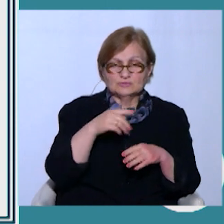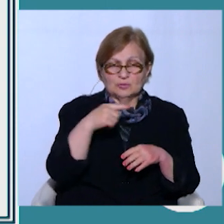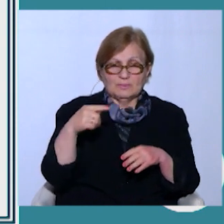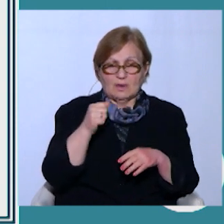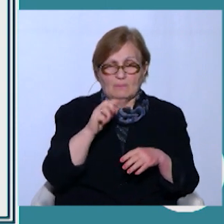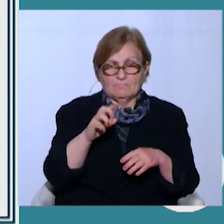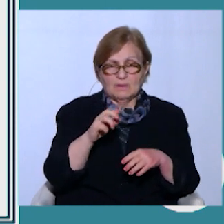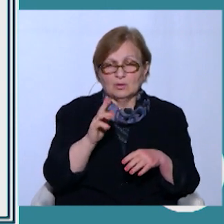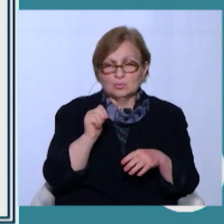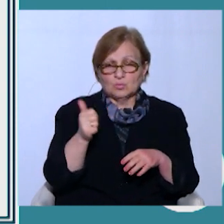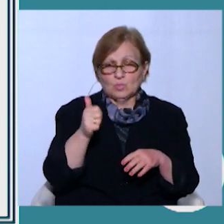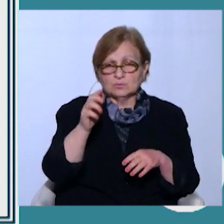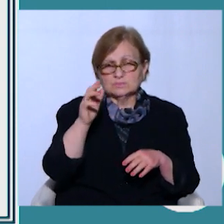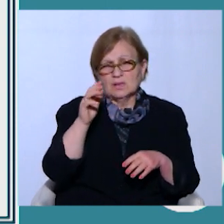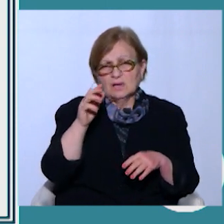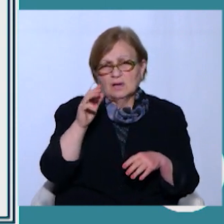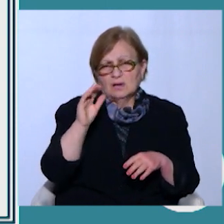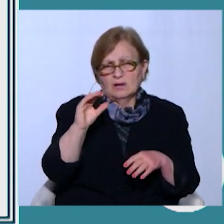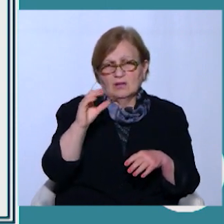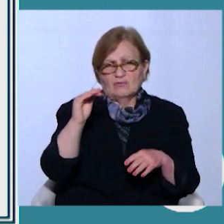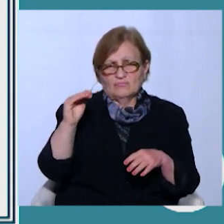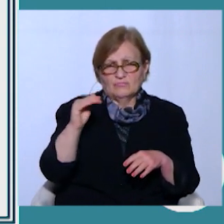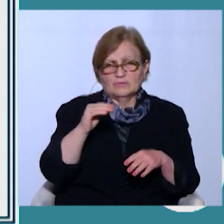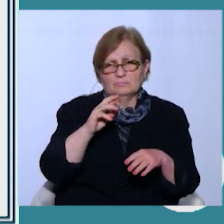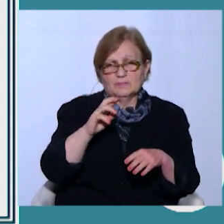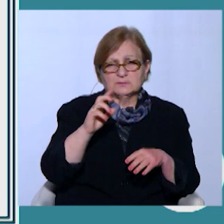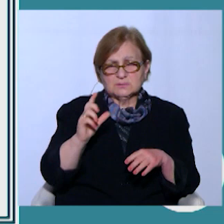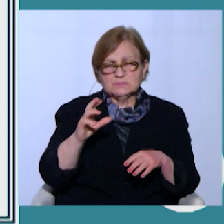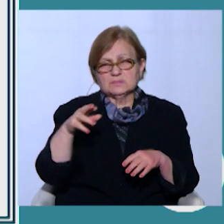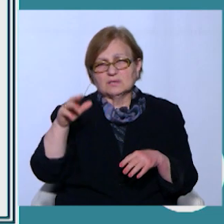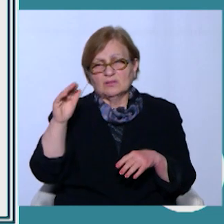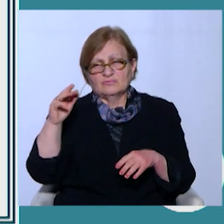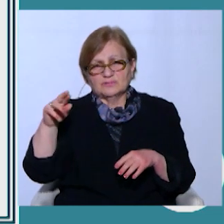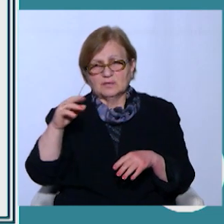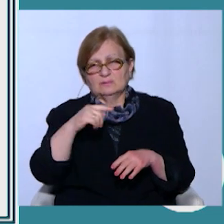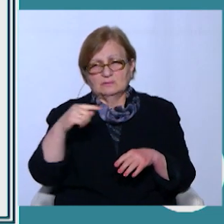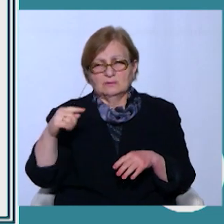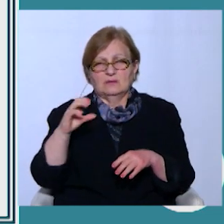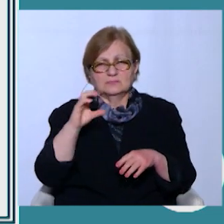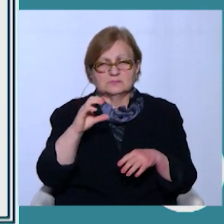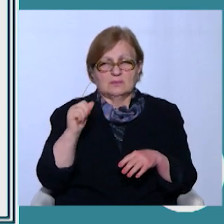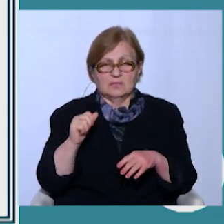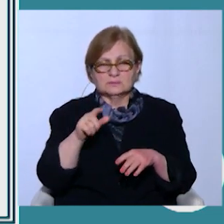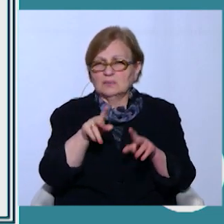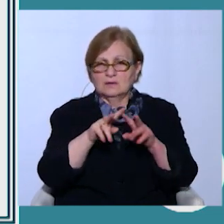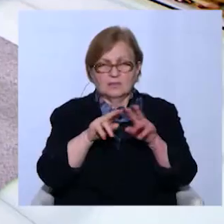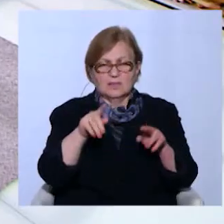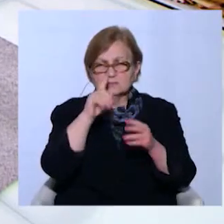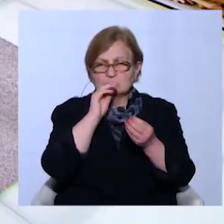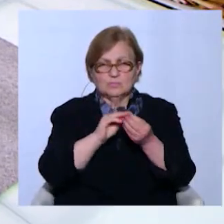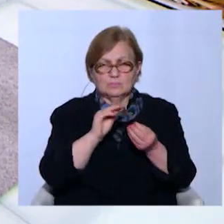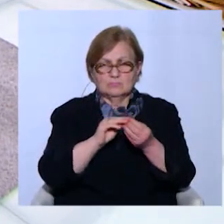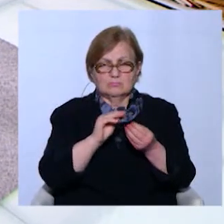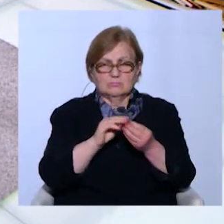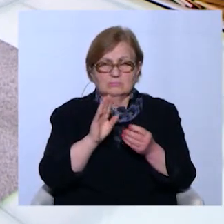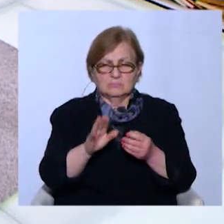როგორც EF შეეფარდება BC-ს, FD შეეფარდება CA-ს და ეს არის მუდმივი სიდიდე, რომელსაც კათი აღნიშნავს